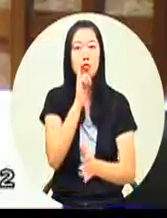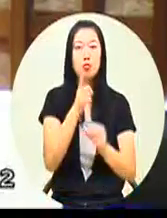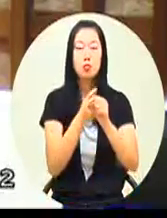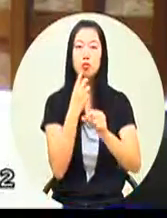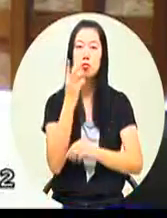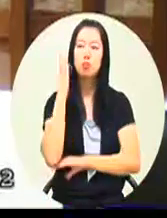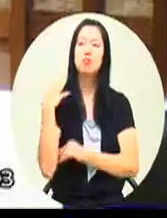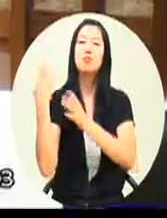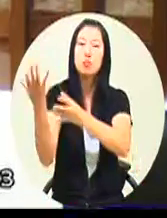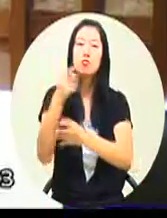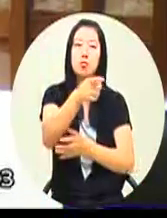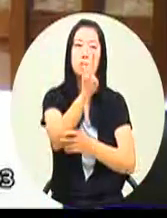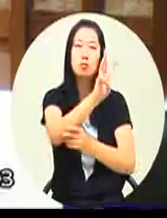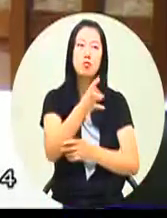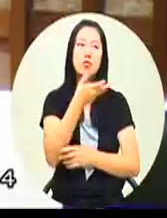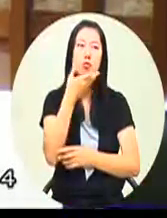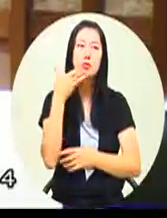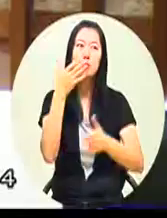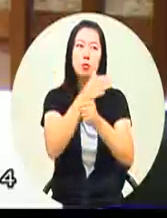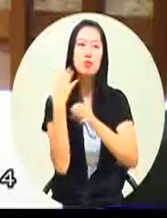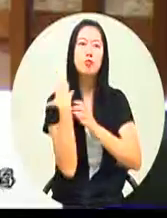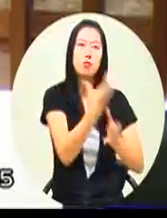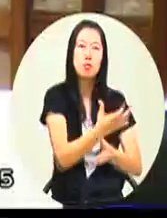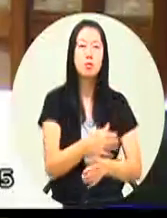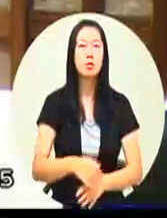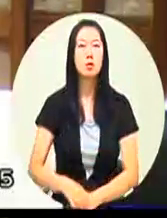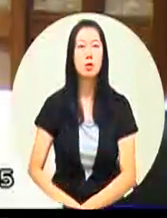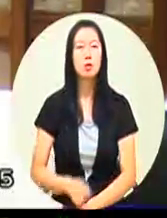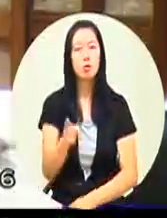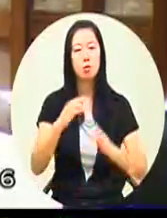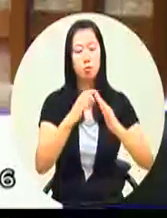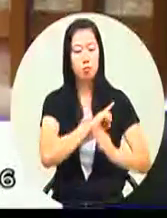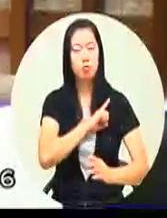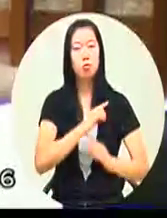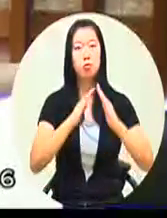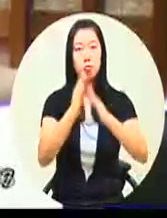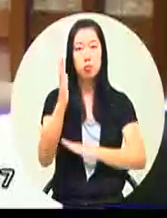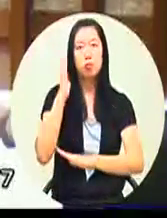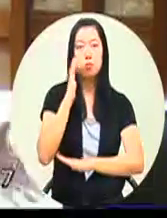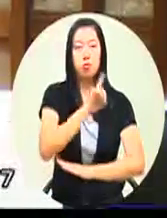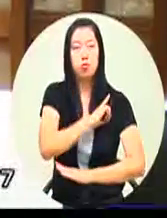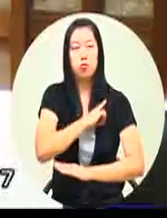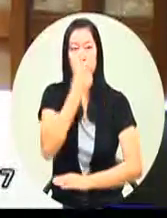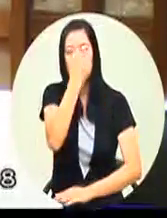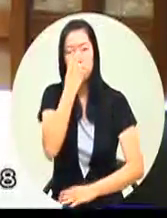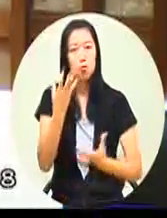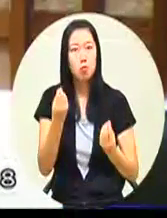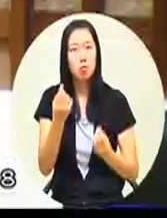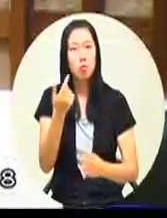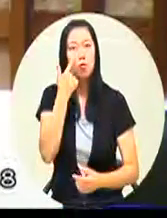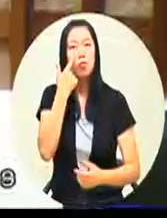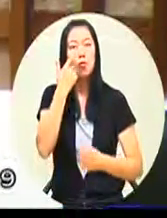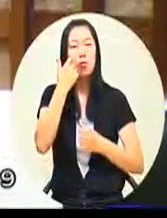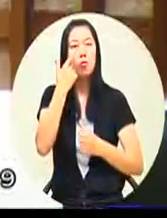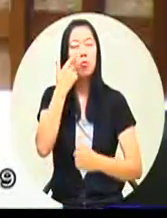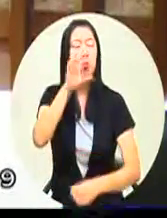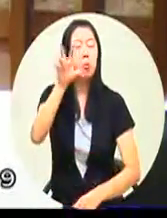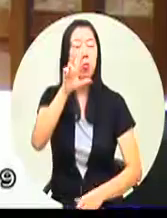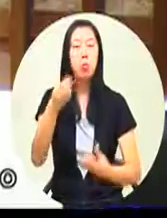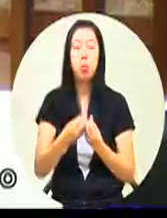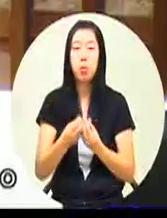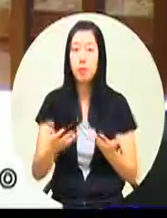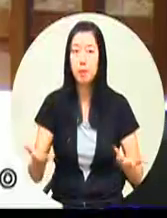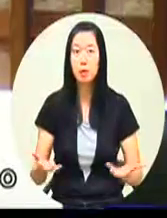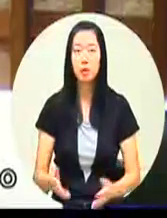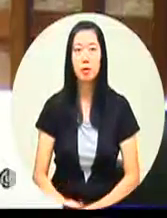题啦，水利署的问题啦，科长局的问题啦，啊，按市政府按人道拢无法度要放我安尼来淹嘛，真正要淹迄落，遐是拢无出人命，